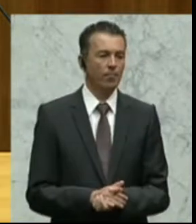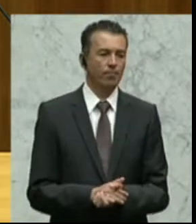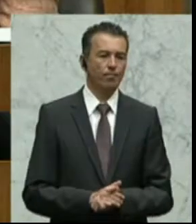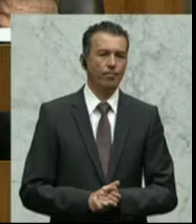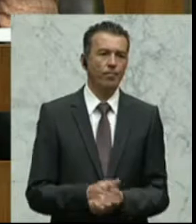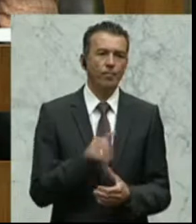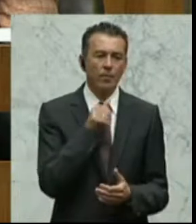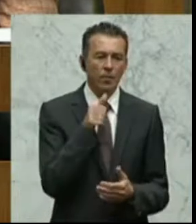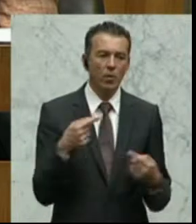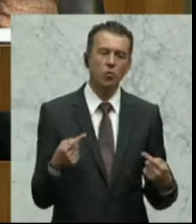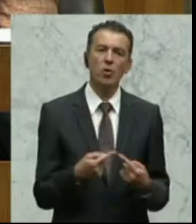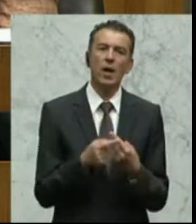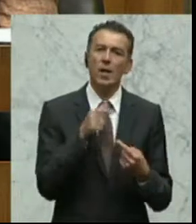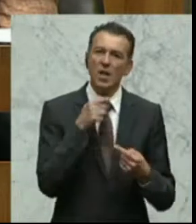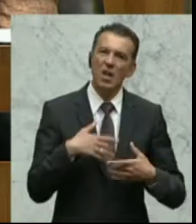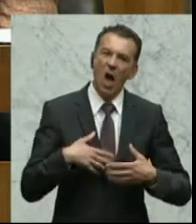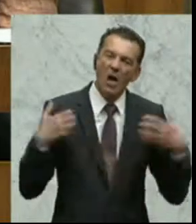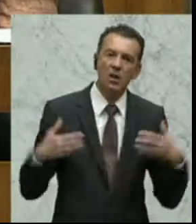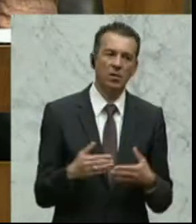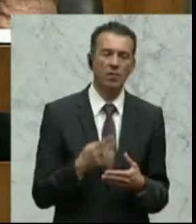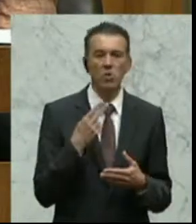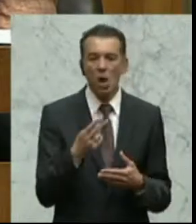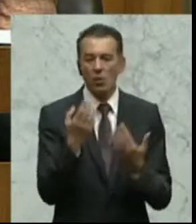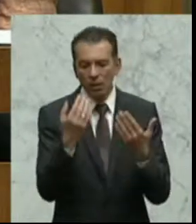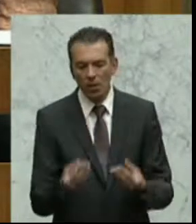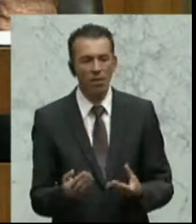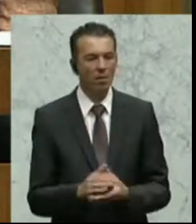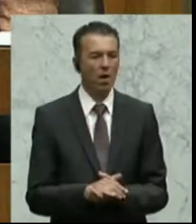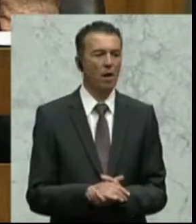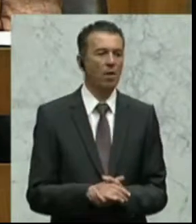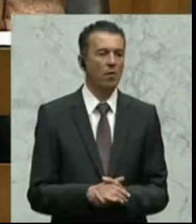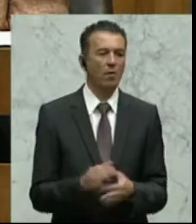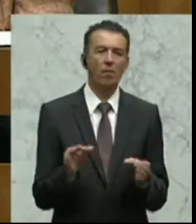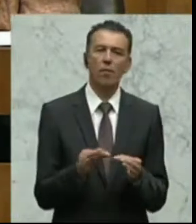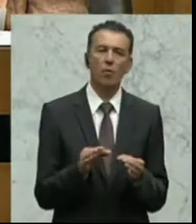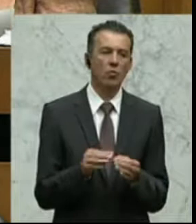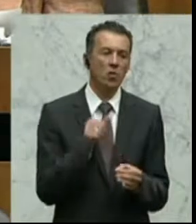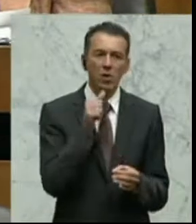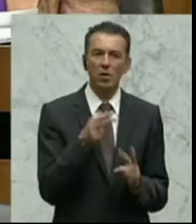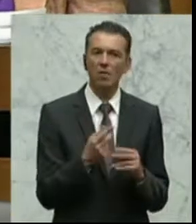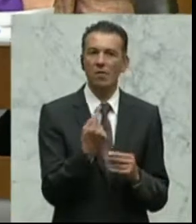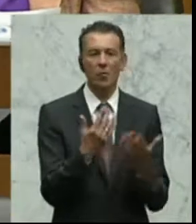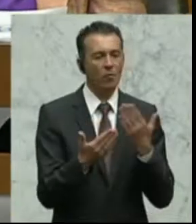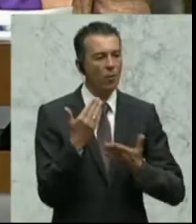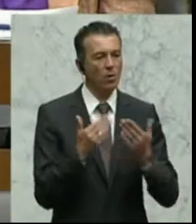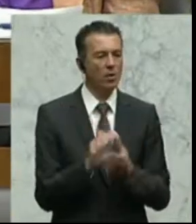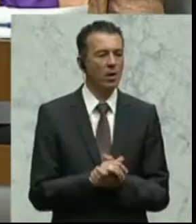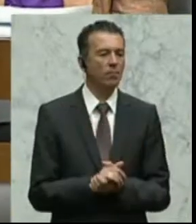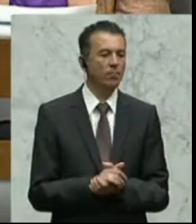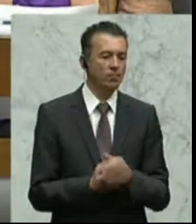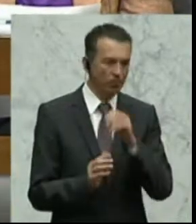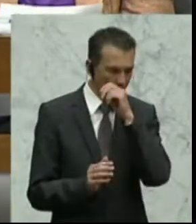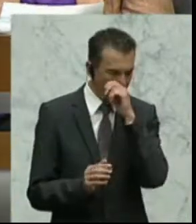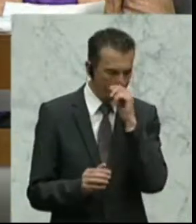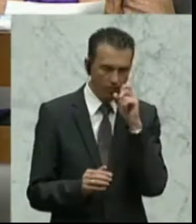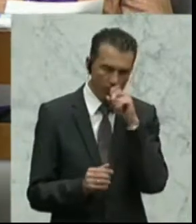streiten, nicht aggressiv. Schauen Sie sich wirklich die Zahlen an. Das funktioniert nicht, wie Sie sich das vorstellen. Wir wollen den